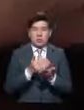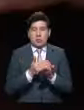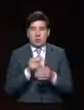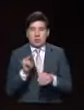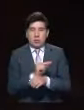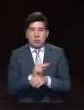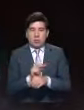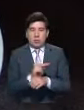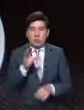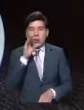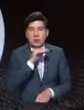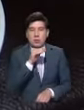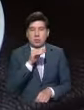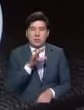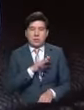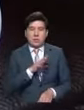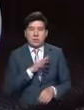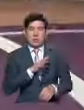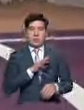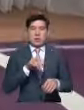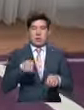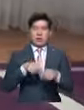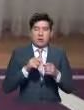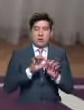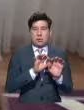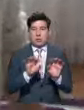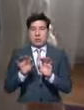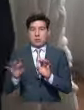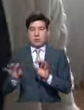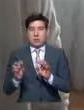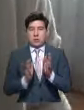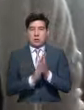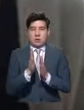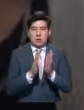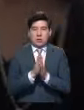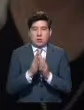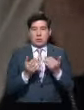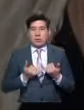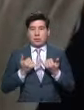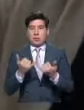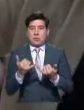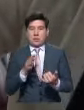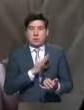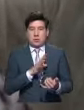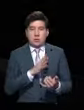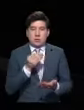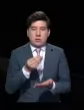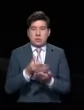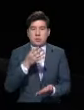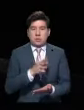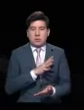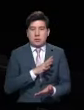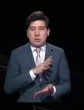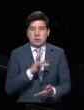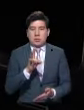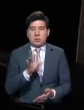Әжесі бұл шөпті тілкөздің сұғынан сақтап, бәле жаладан қорғайтын киелі өсімдік ретінде қастерлеген. Зейнеткер қазір әжесінен үйренгенін өз